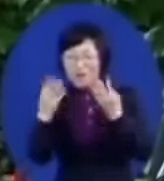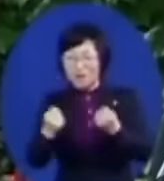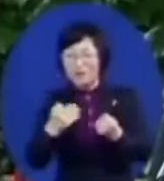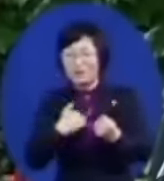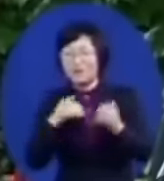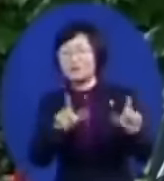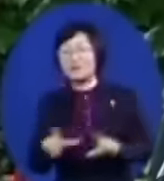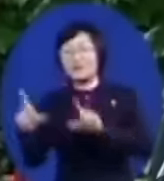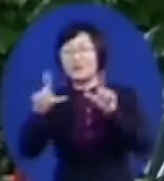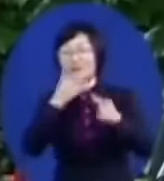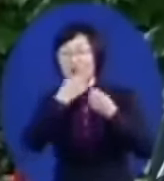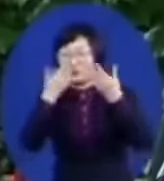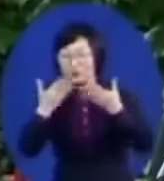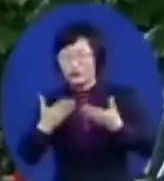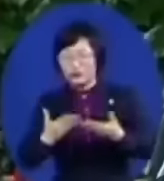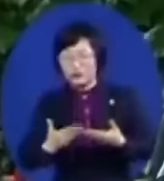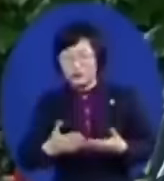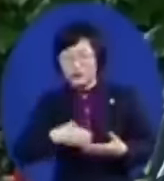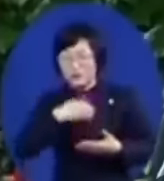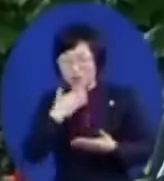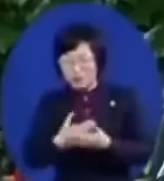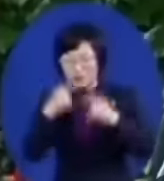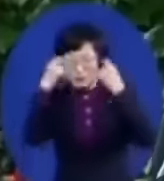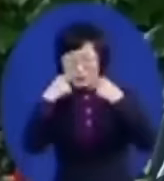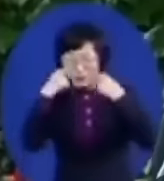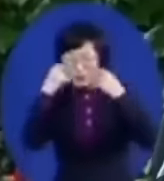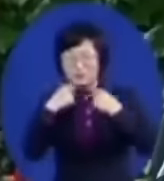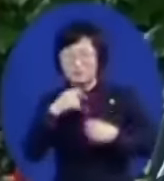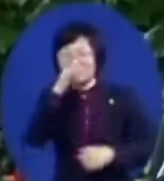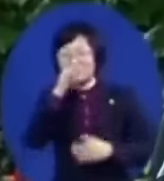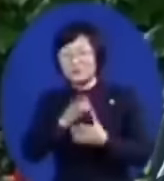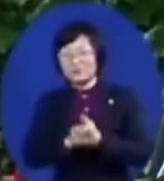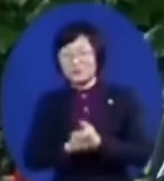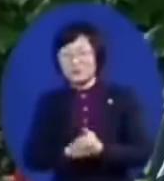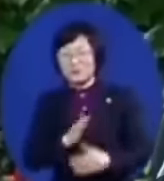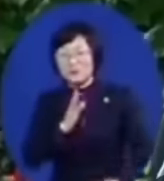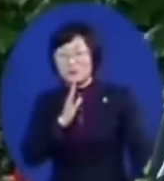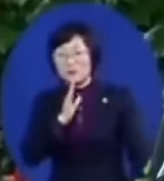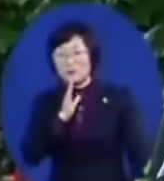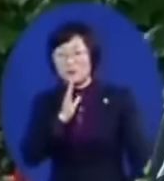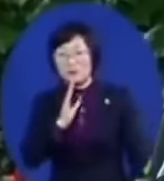것을 생각하고 감격하여 눈물을 흘립니다. 정말